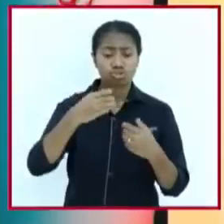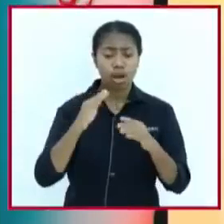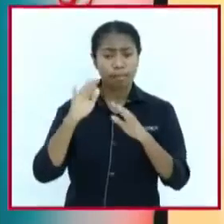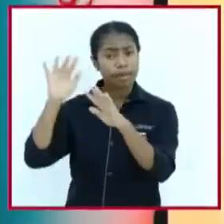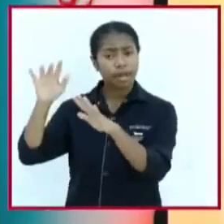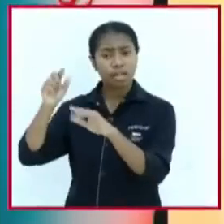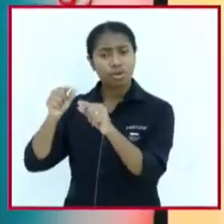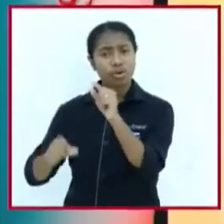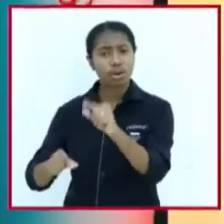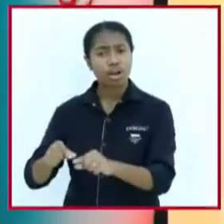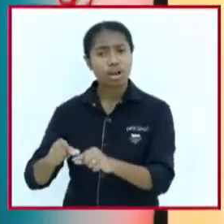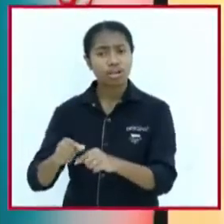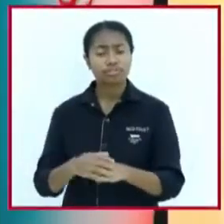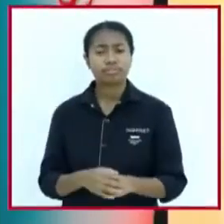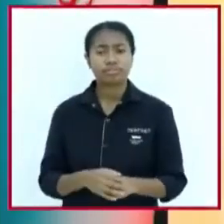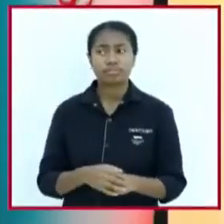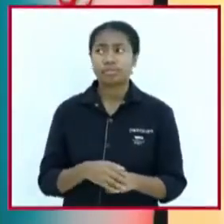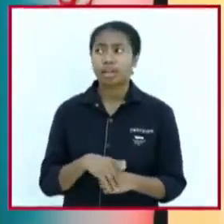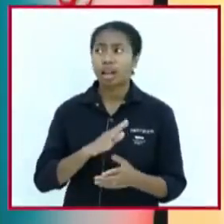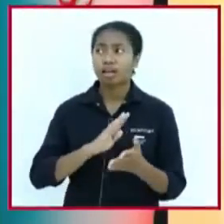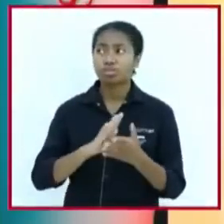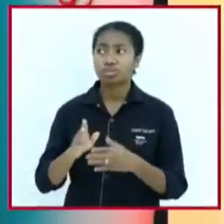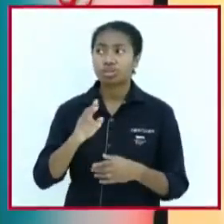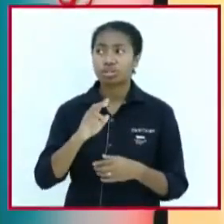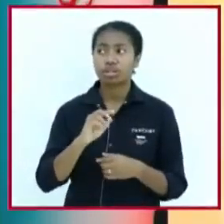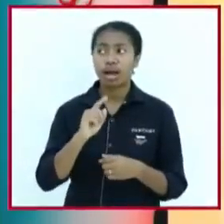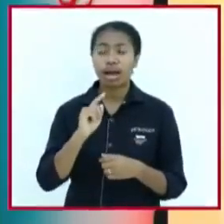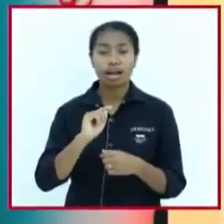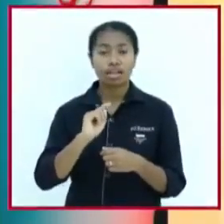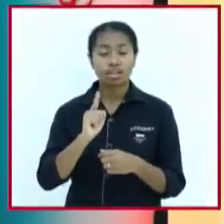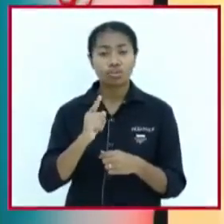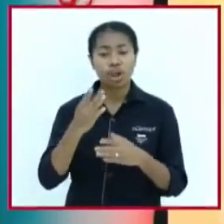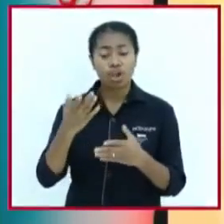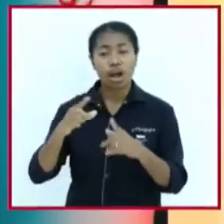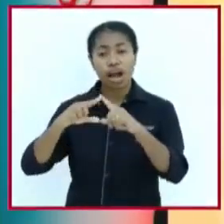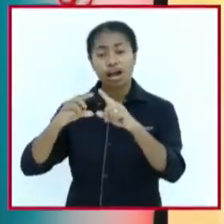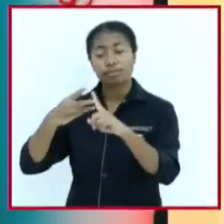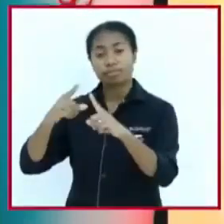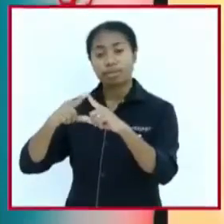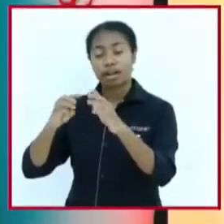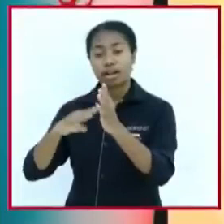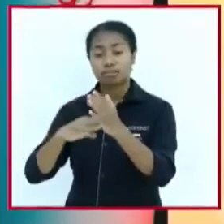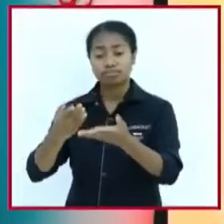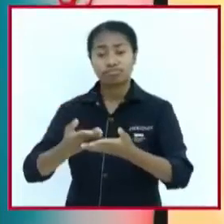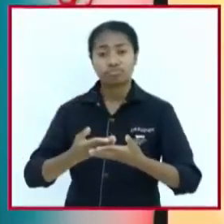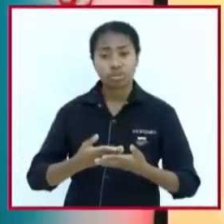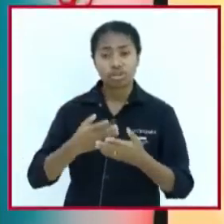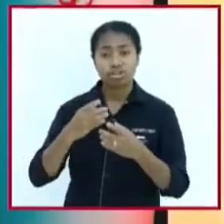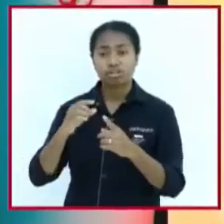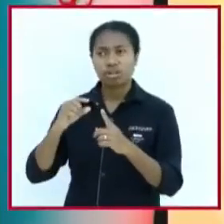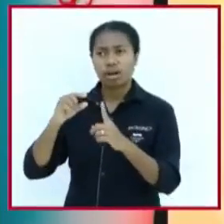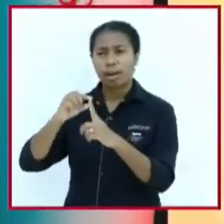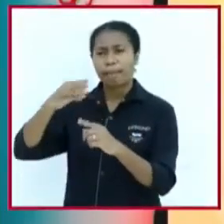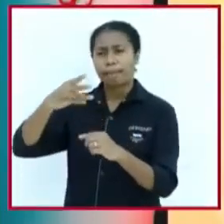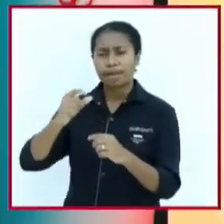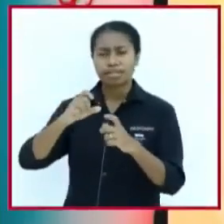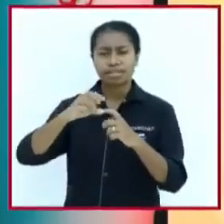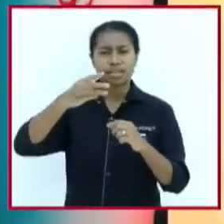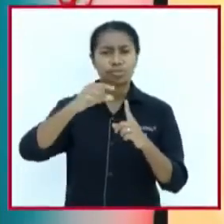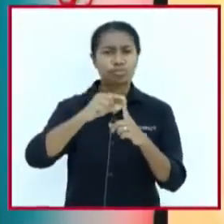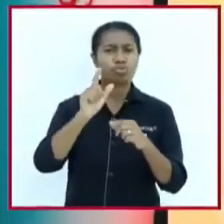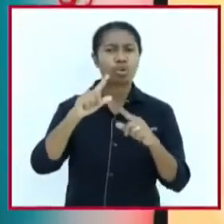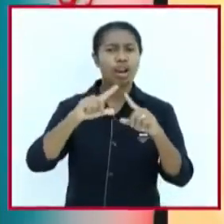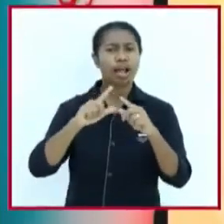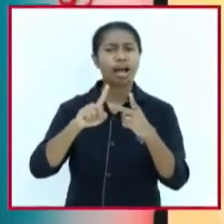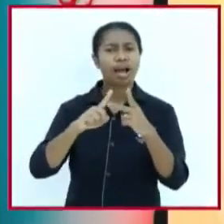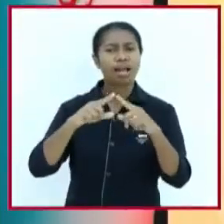Abraham memberikan sepersepuluh dari semuanya kalau Abraham memberikan sepersepuluh persepuluhan kepada memiliki saya dek berarti